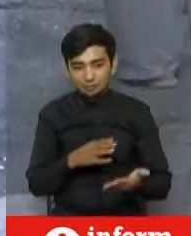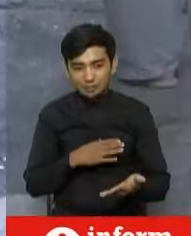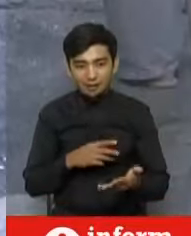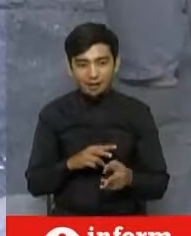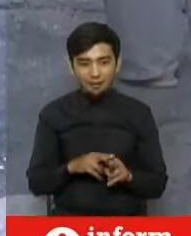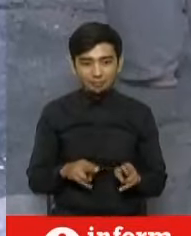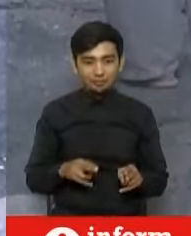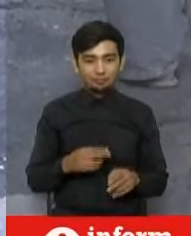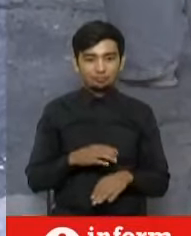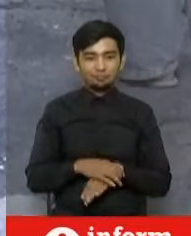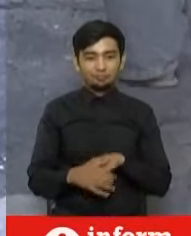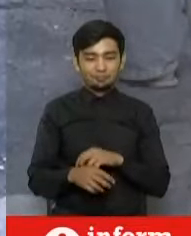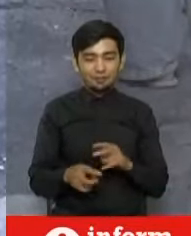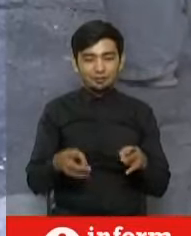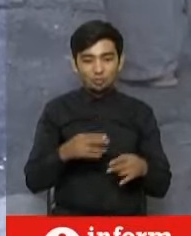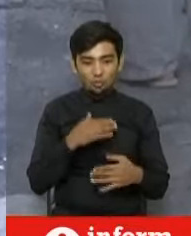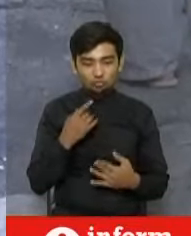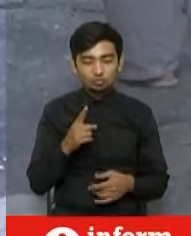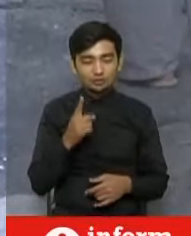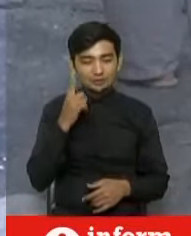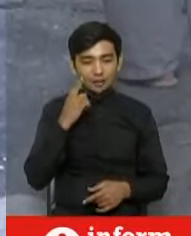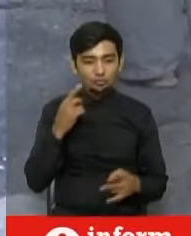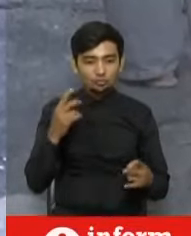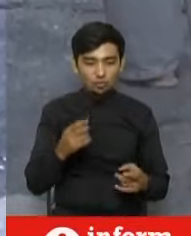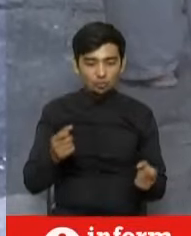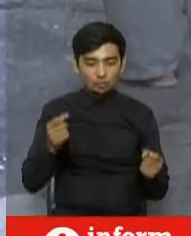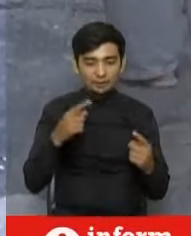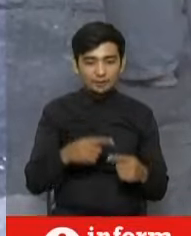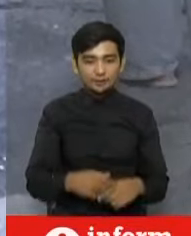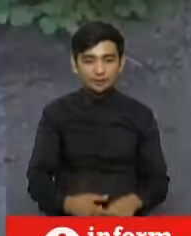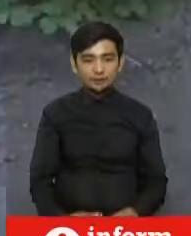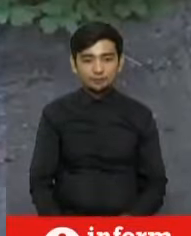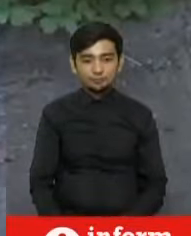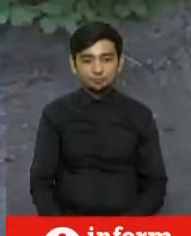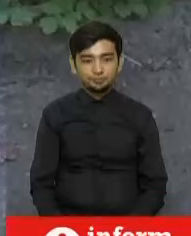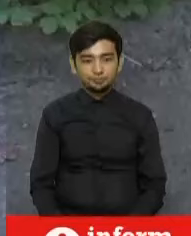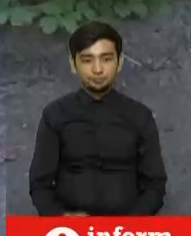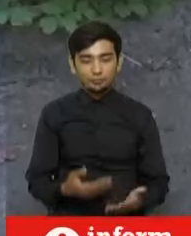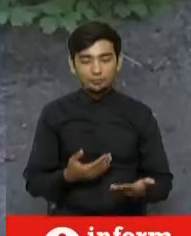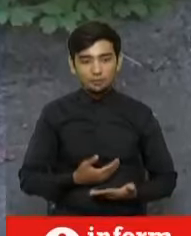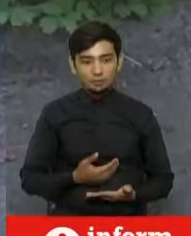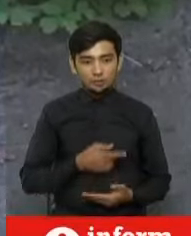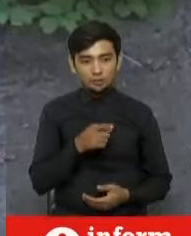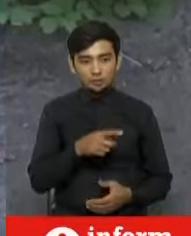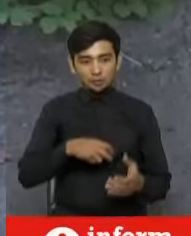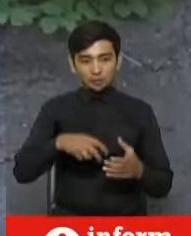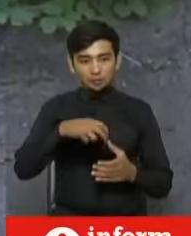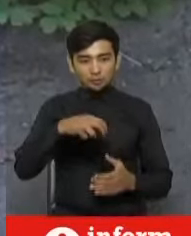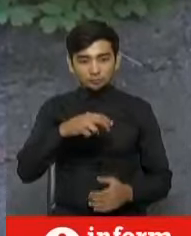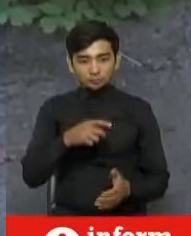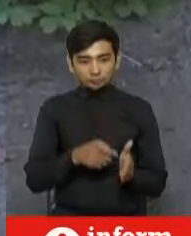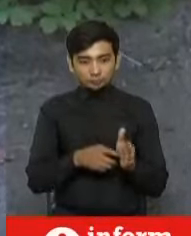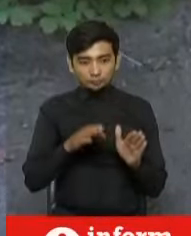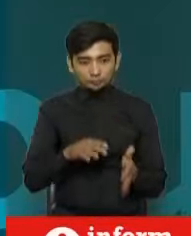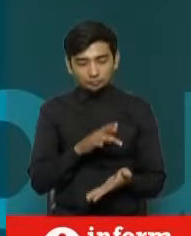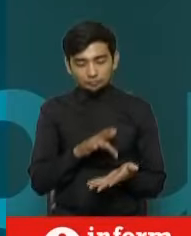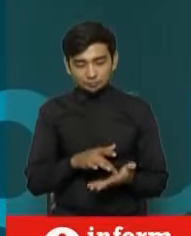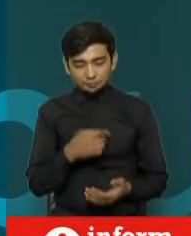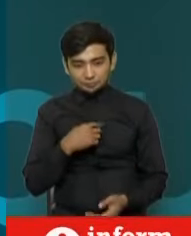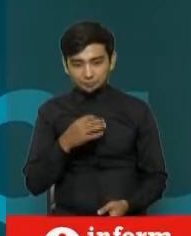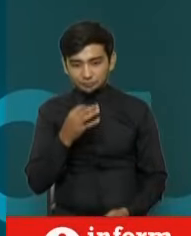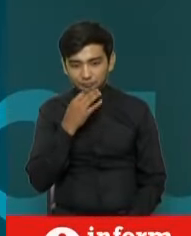в заложниках у услугодателей, выясняла Людмила Батюшкина. Жители этого подъезда в центре Караганды недовольны работой